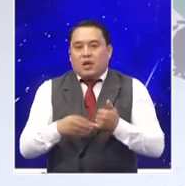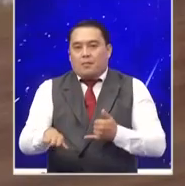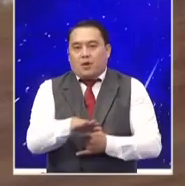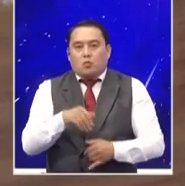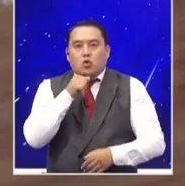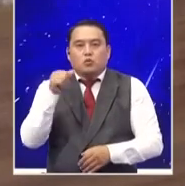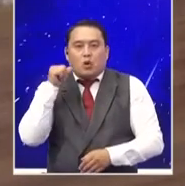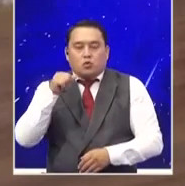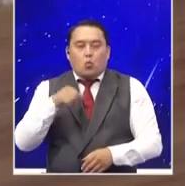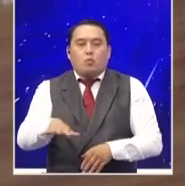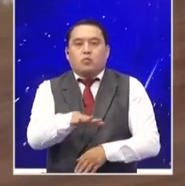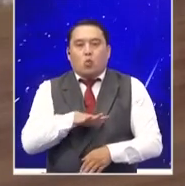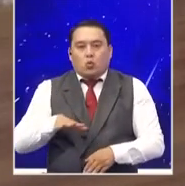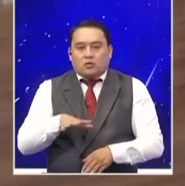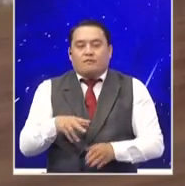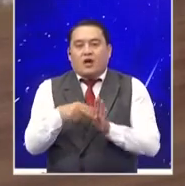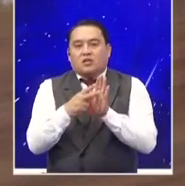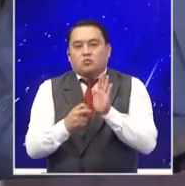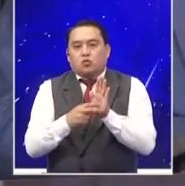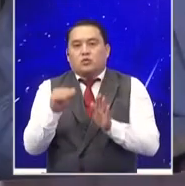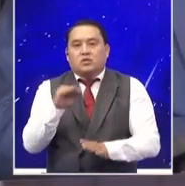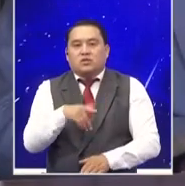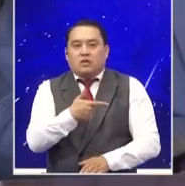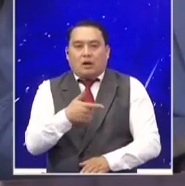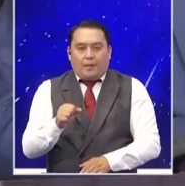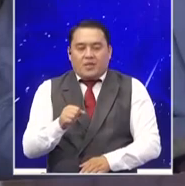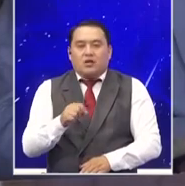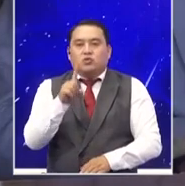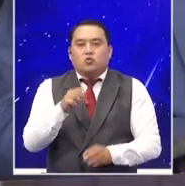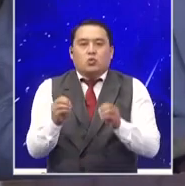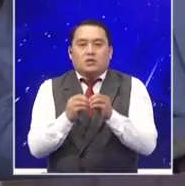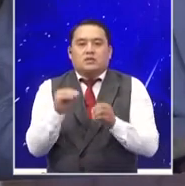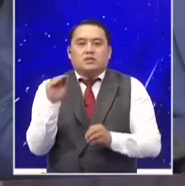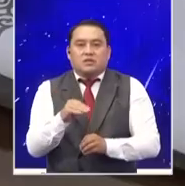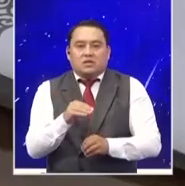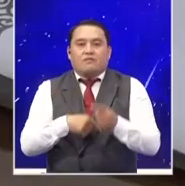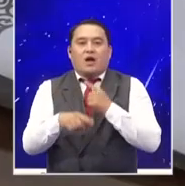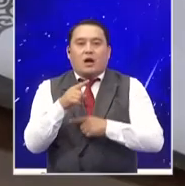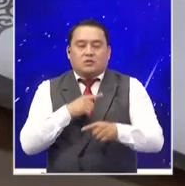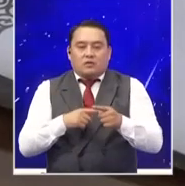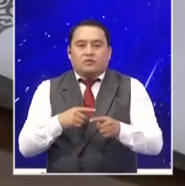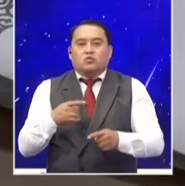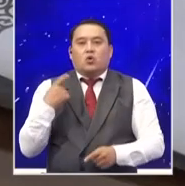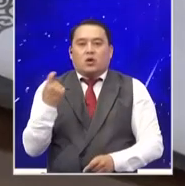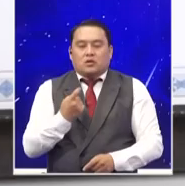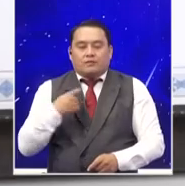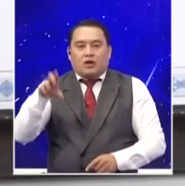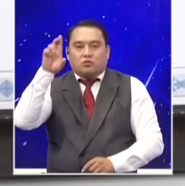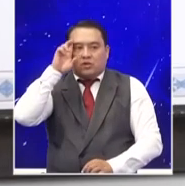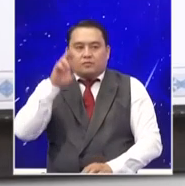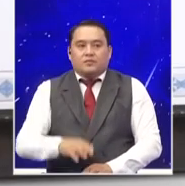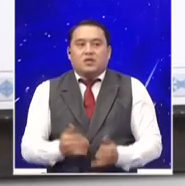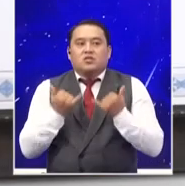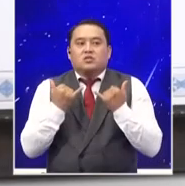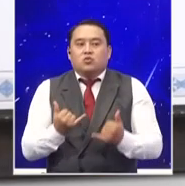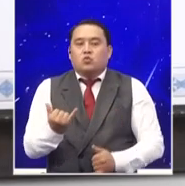Только за прошлый год их площадь составила более 800 тысяч гектар. Из них 110 тысяч уже возвращены в собственность государства. На данное